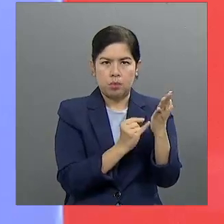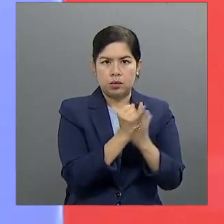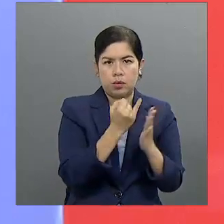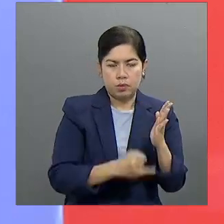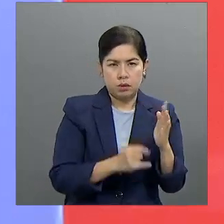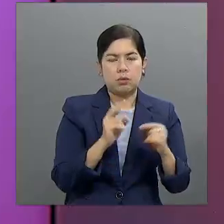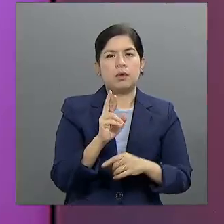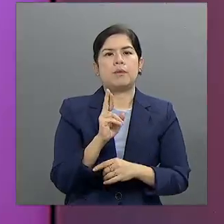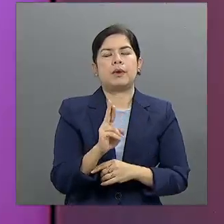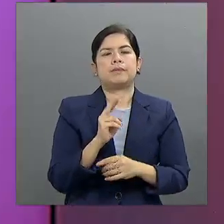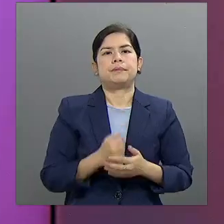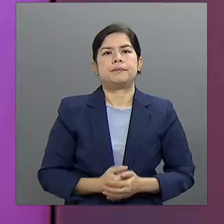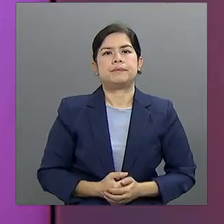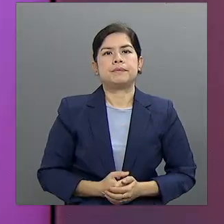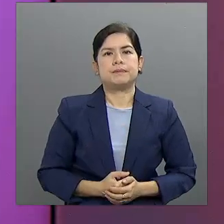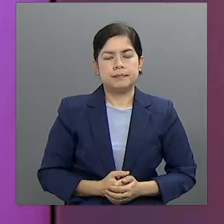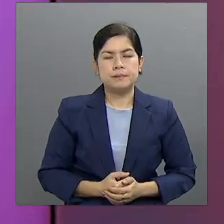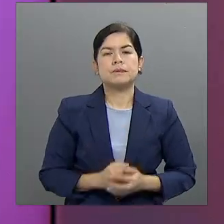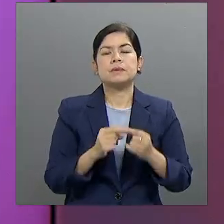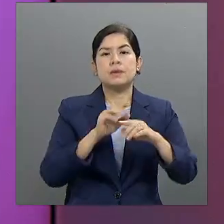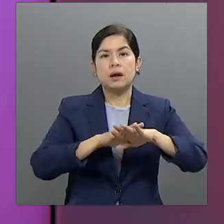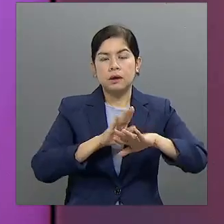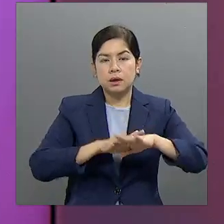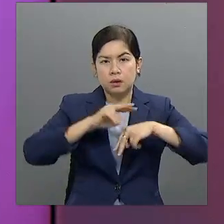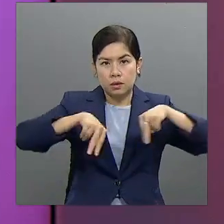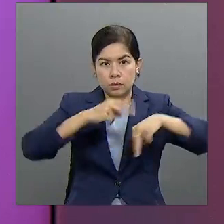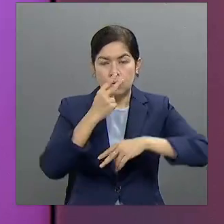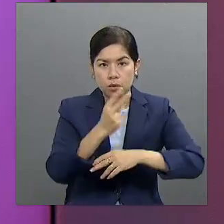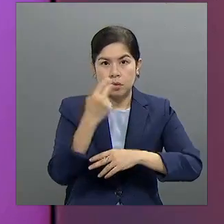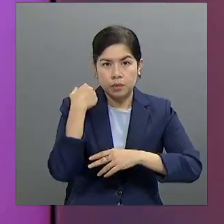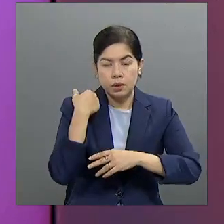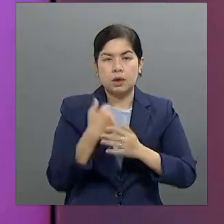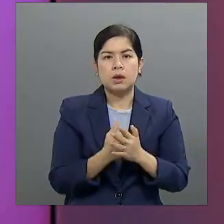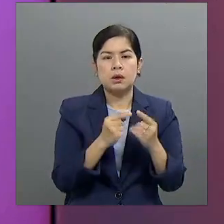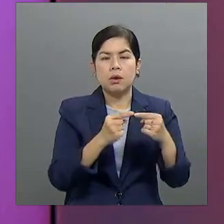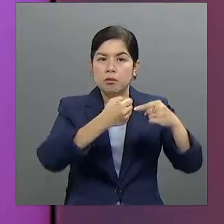ครับ เอาล่ะครับก็รบกวนนะครับเช็คกันก่อนนะฮะในหลายช่องทางแล้วถ้าคุณผู้ชมมีข่าวไห